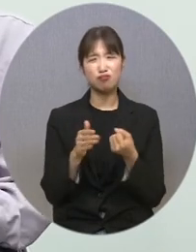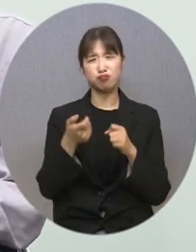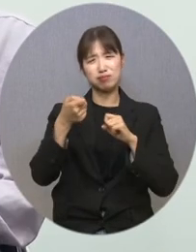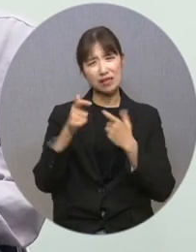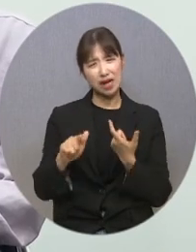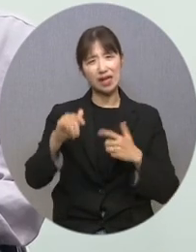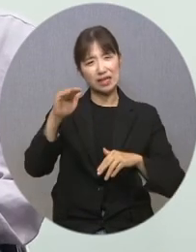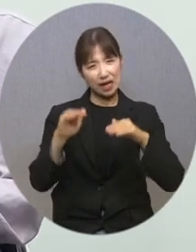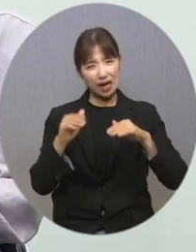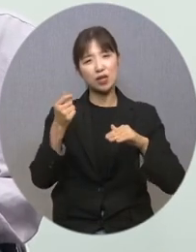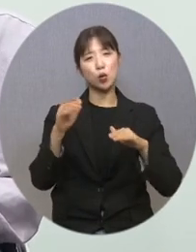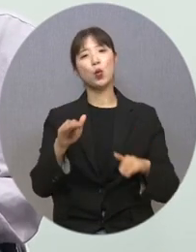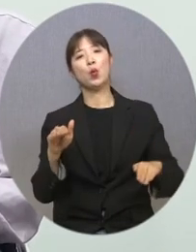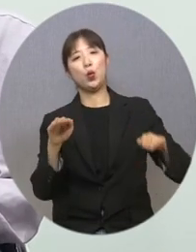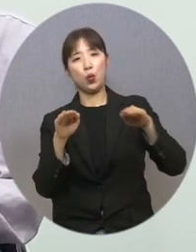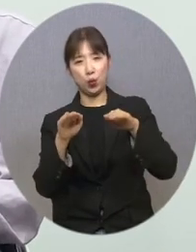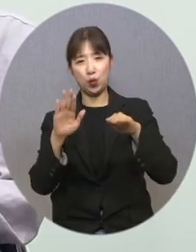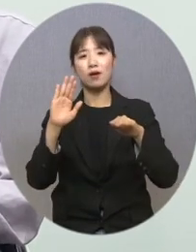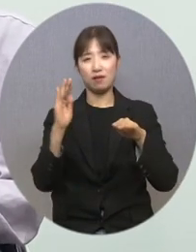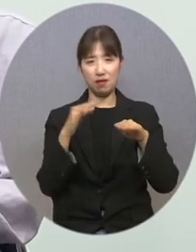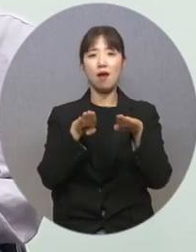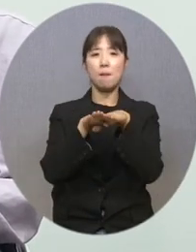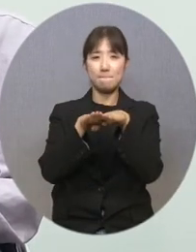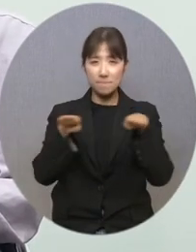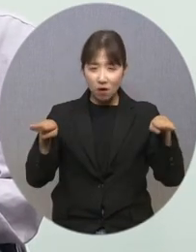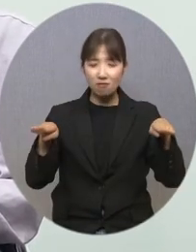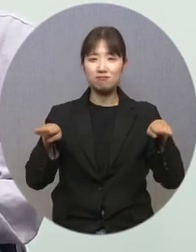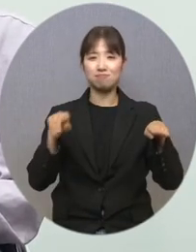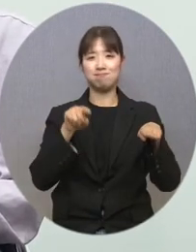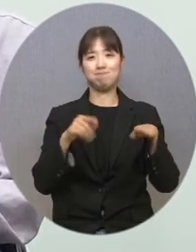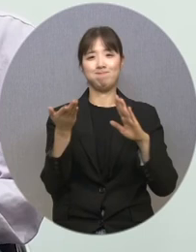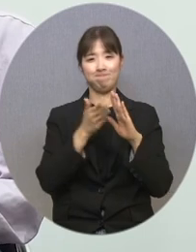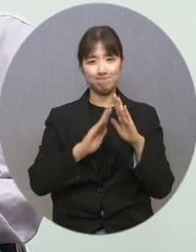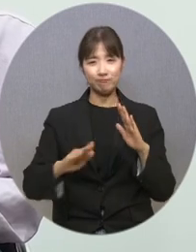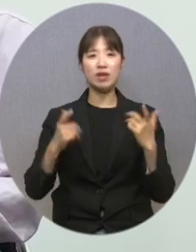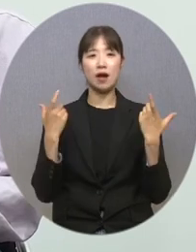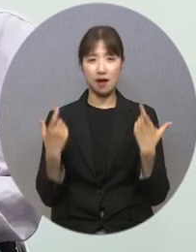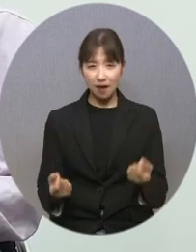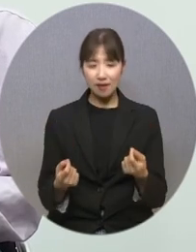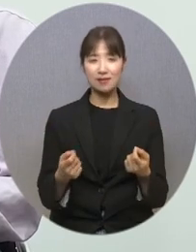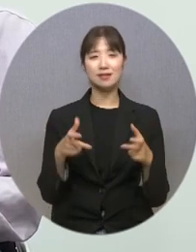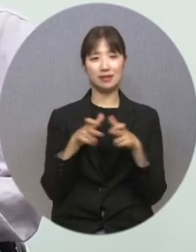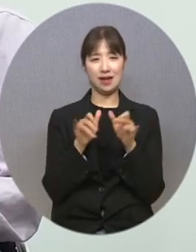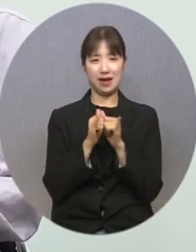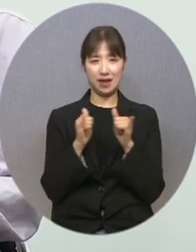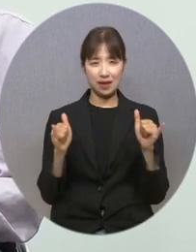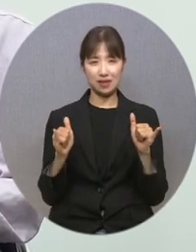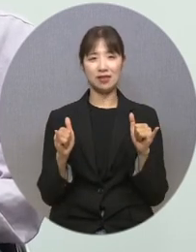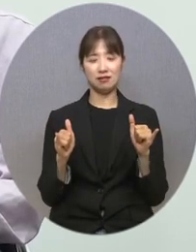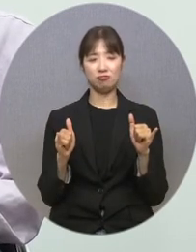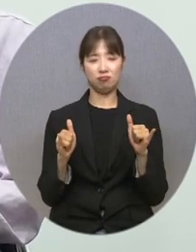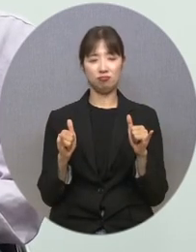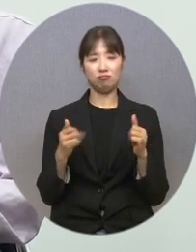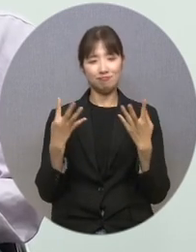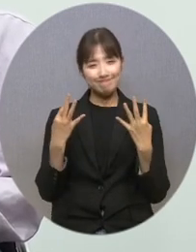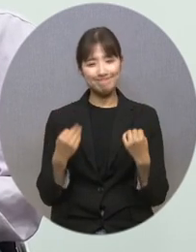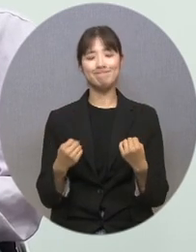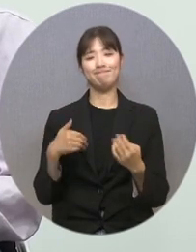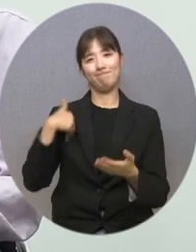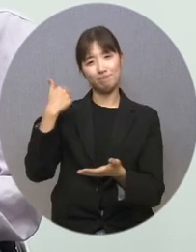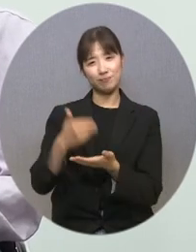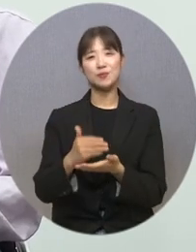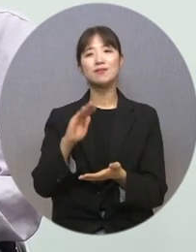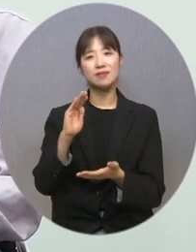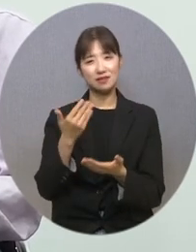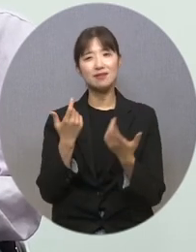것들이 점점 적어지고 우리가 흔히 얘기하는 평등 공정 소 이런 것들이 저희 장애인에게 도 5 충분히 부여가 되는